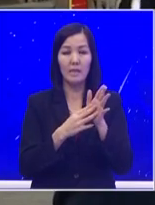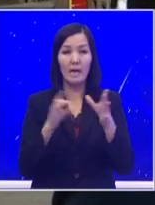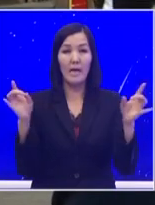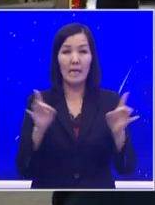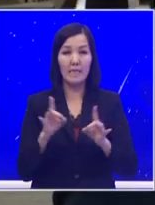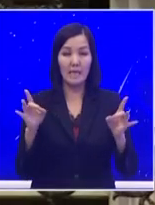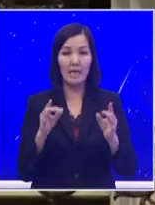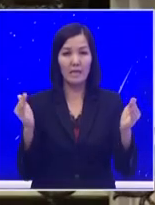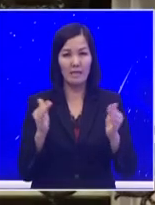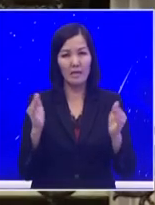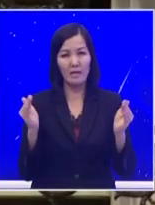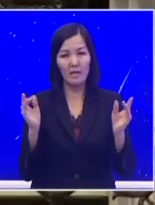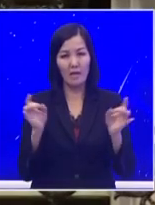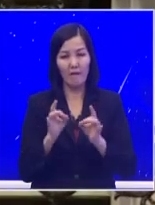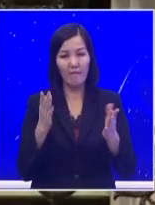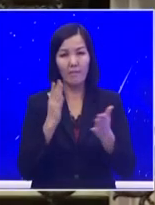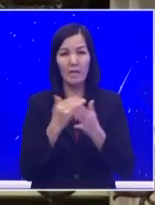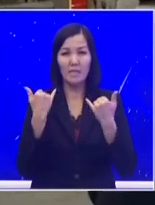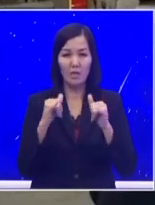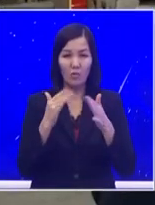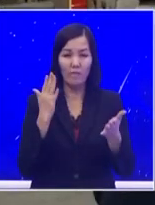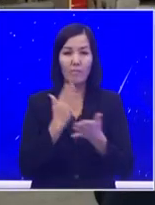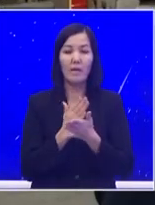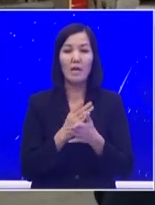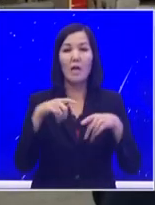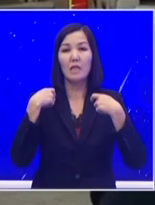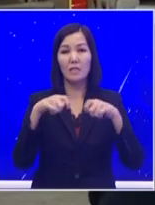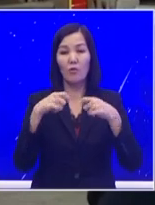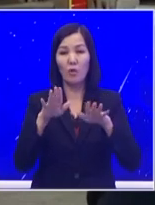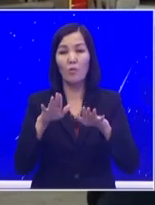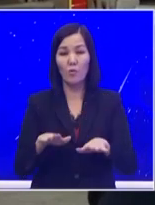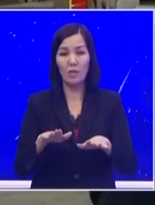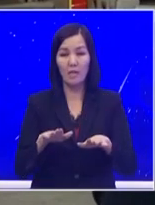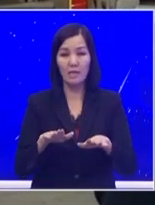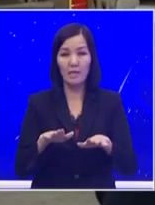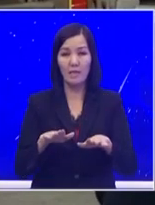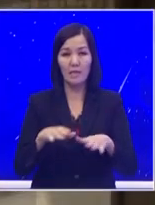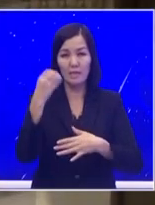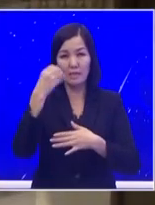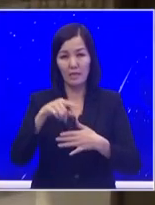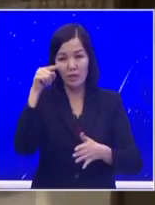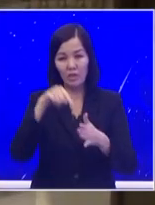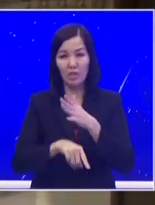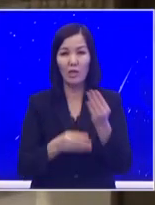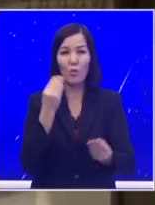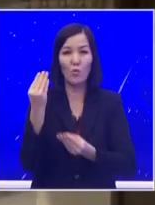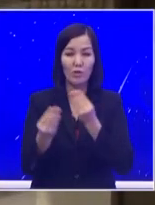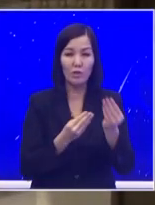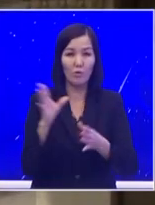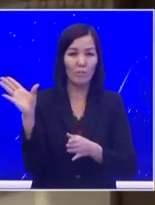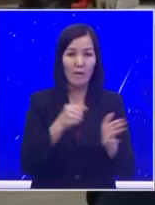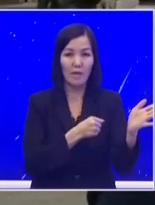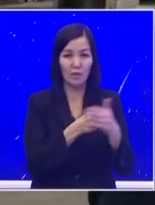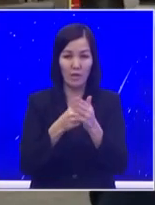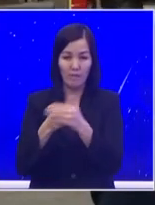мейрамхана, кафе, жаңағы столовыйлар бар. Сауда орталықтарының ішіндегі ойын сауық нысандар барлығы жабылады. Содан